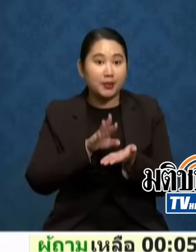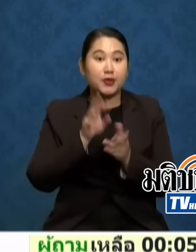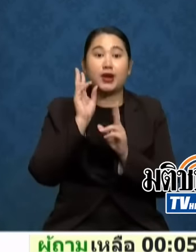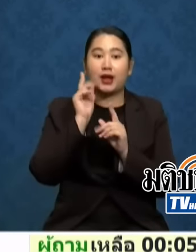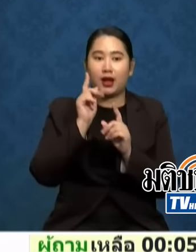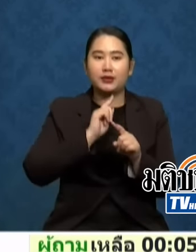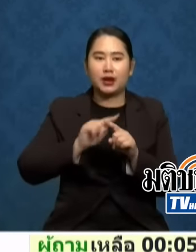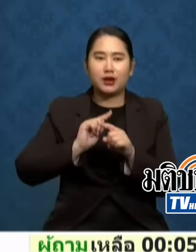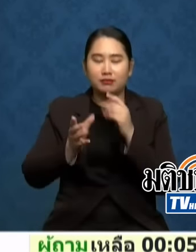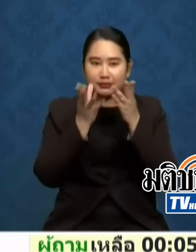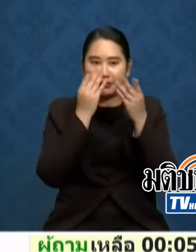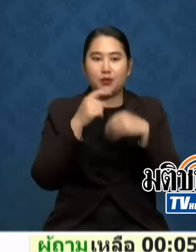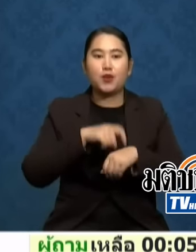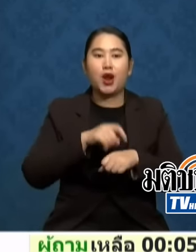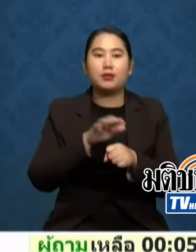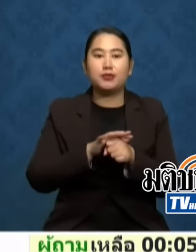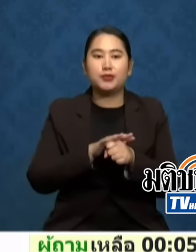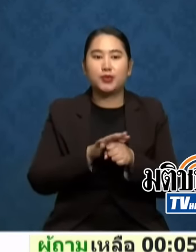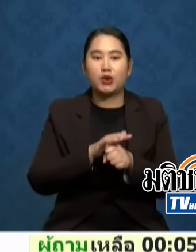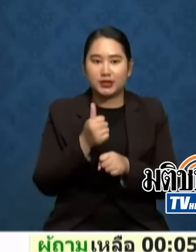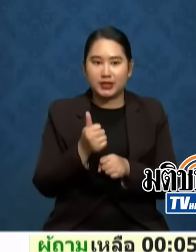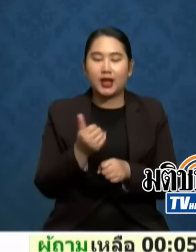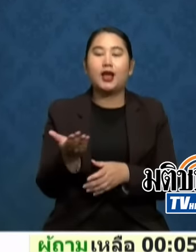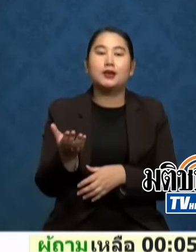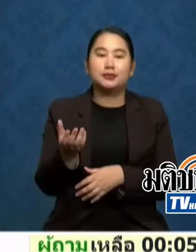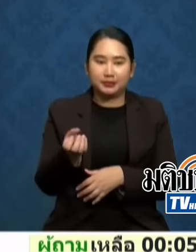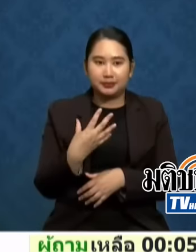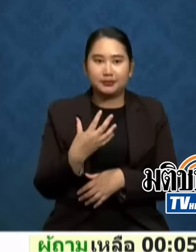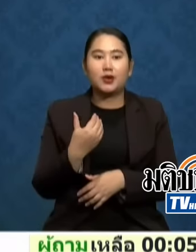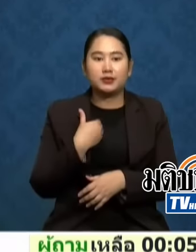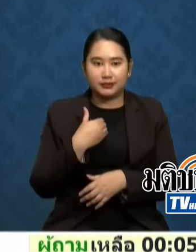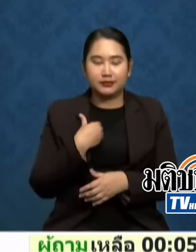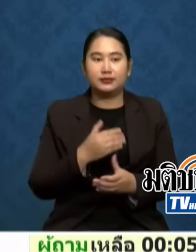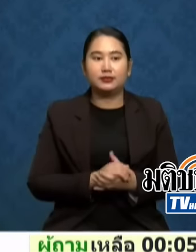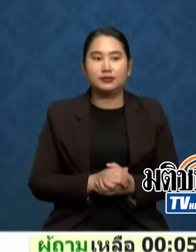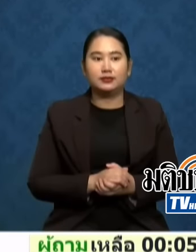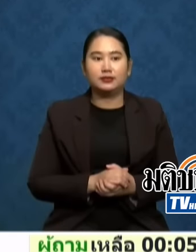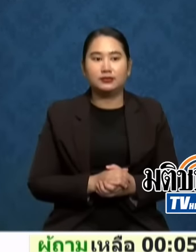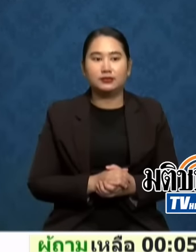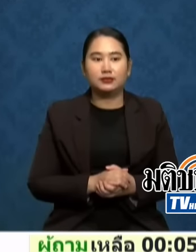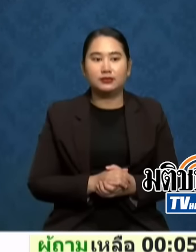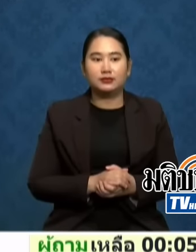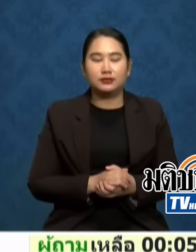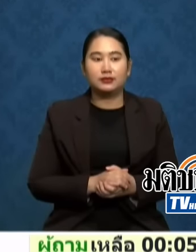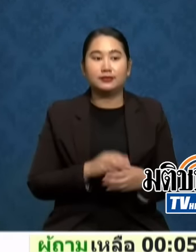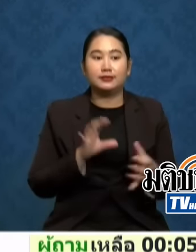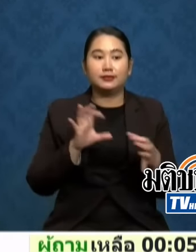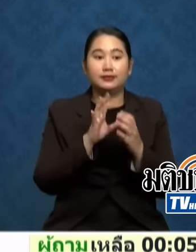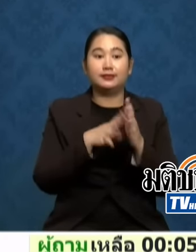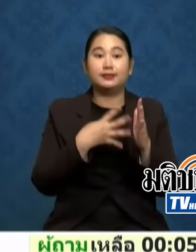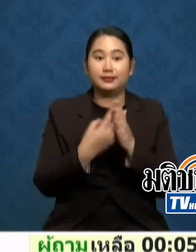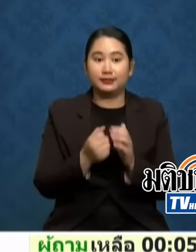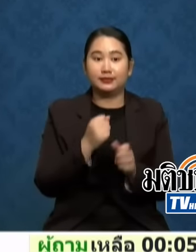เนี่ยอาจจะเวลาจำกัดเหมือนที่ท่านในความกรุณาได้พูดถึงในเบื้องต้นนะครับแล้วก็ได้ถามถึงแนวทาง